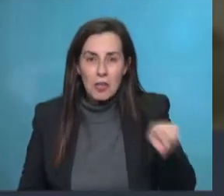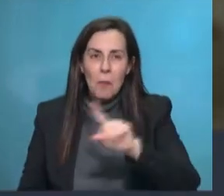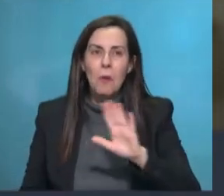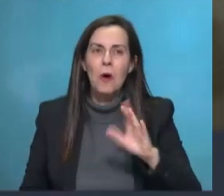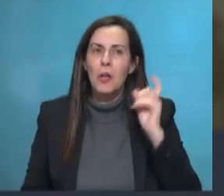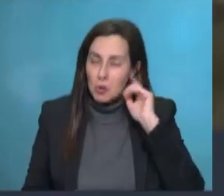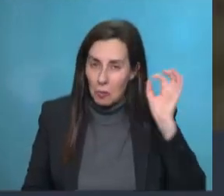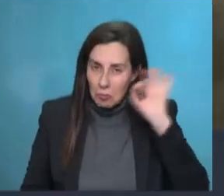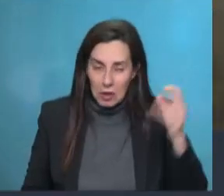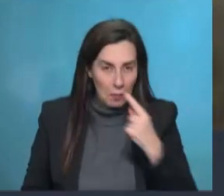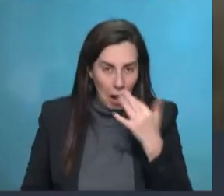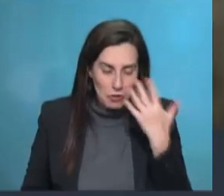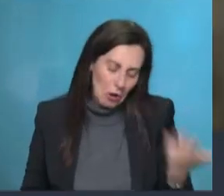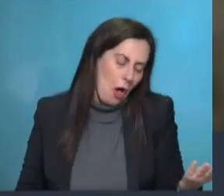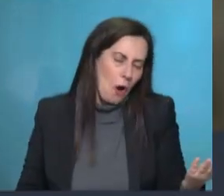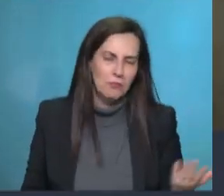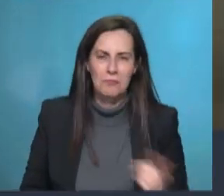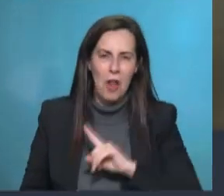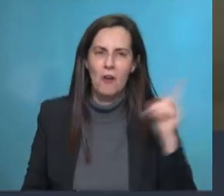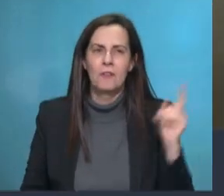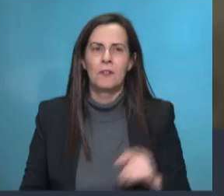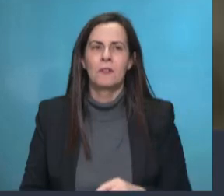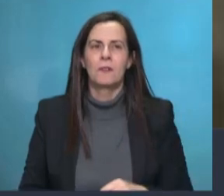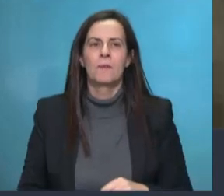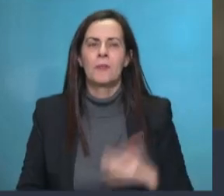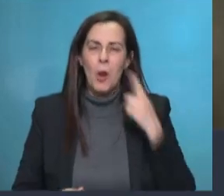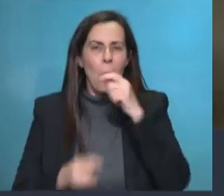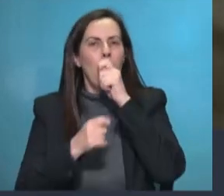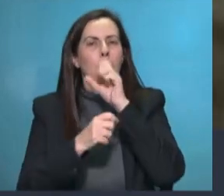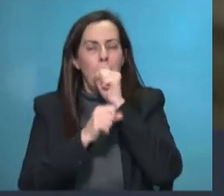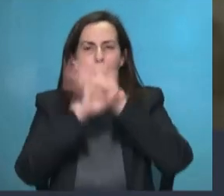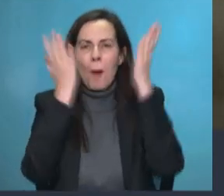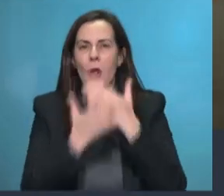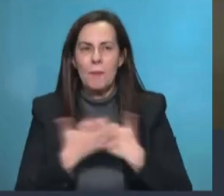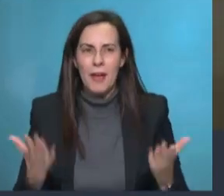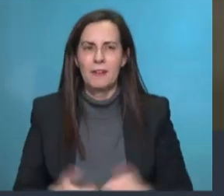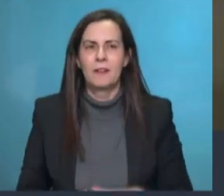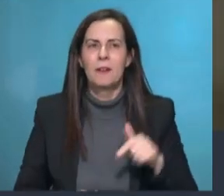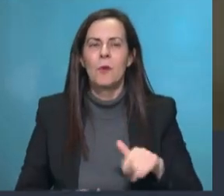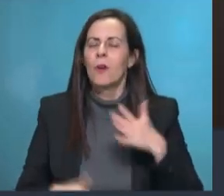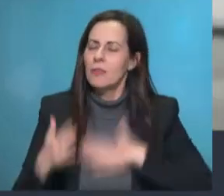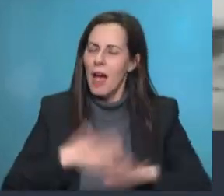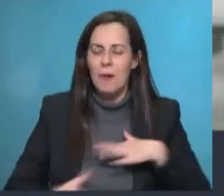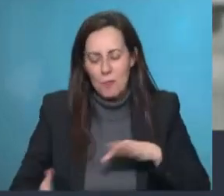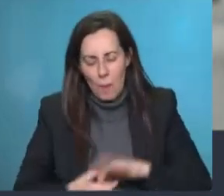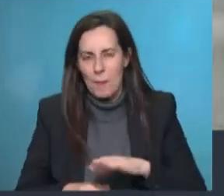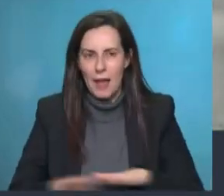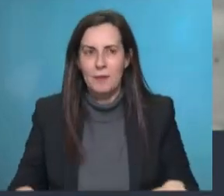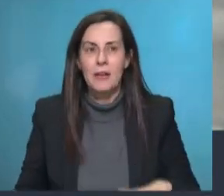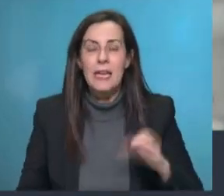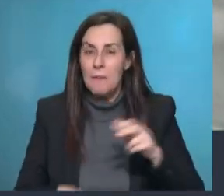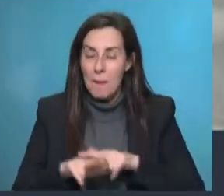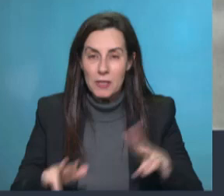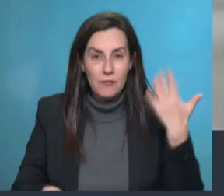ספירות אתה מריע חשן לא נו אז הרבה יותר ללא ים בלונים שום דו הרבה יותר קל פה הרבה יותר נעים מחוברים לאדמה אם המצב